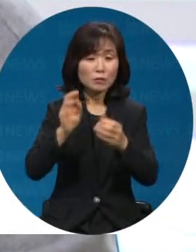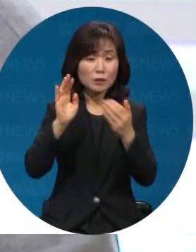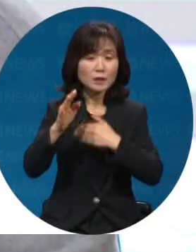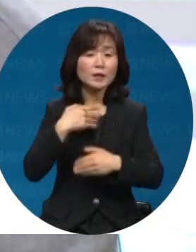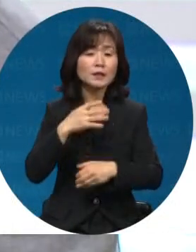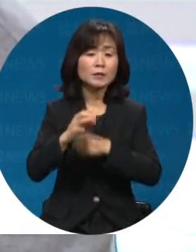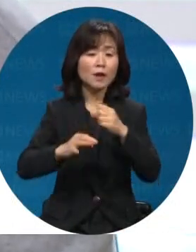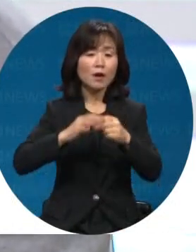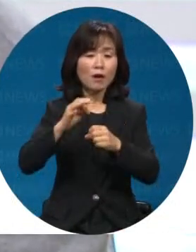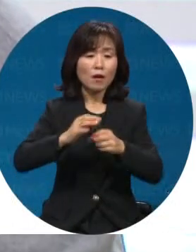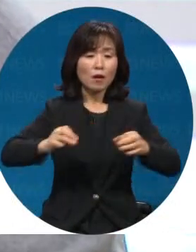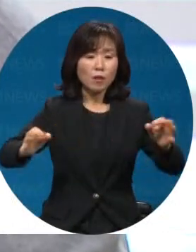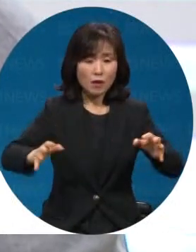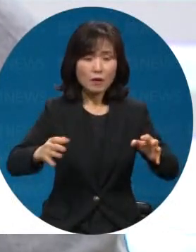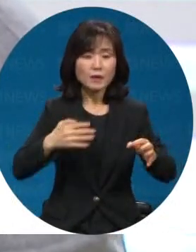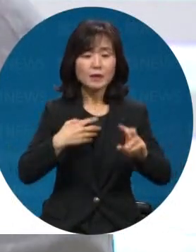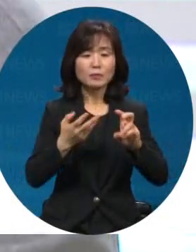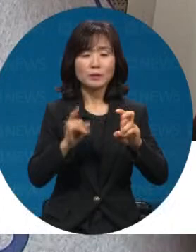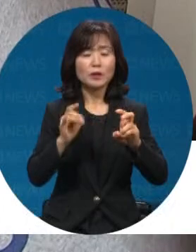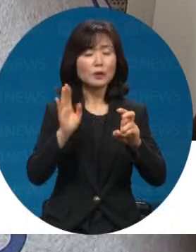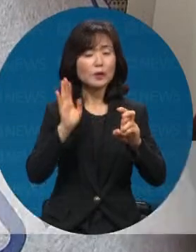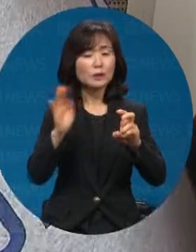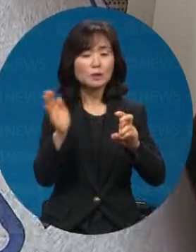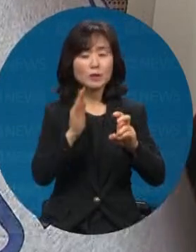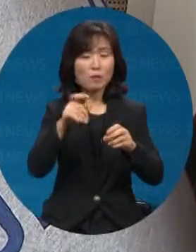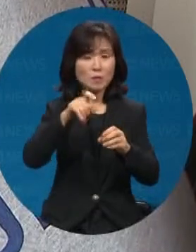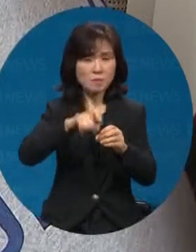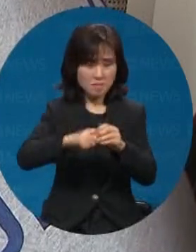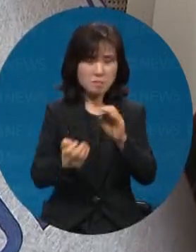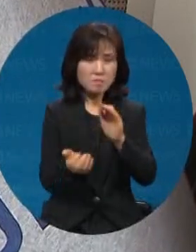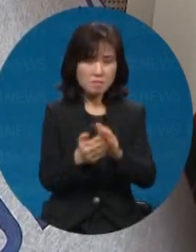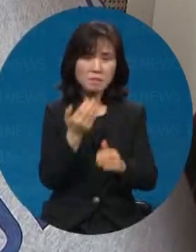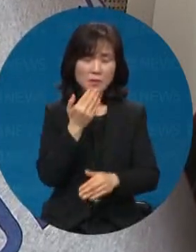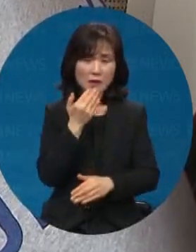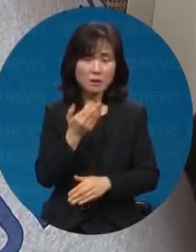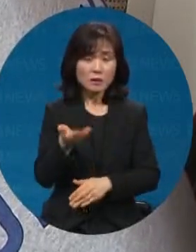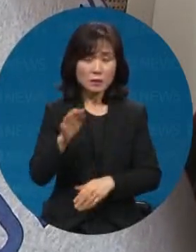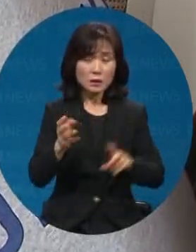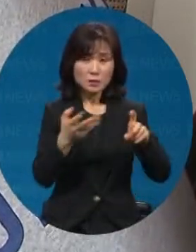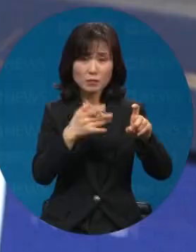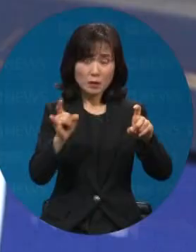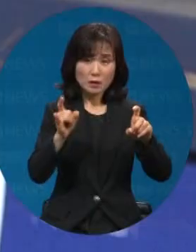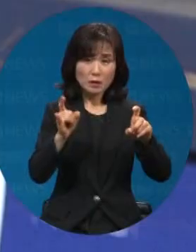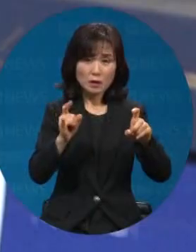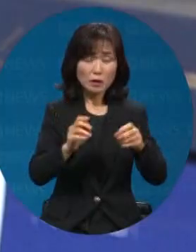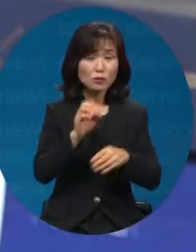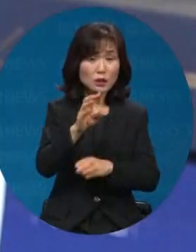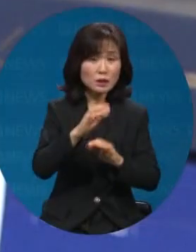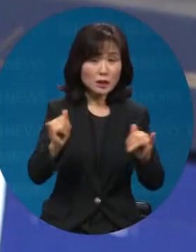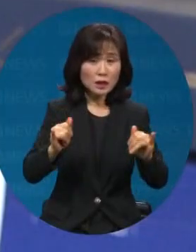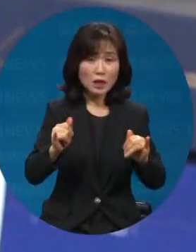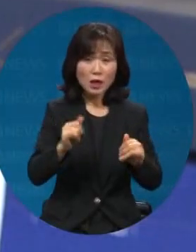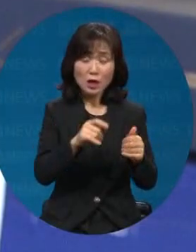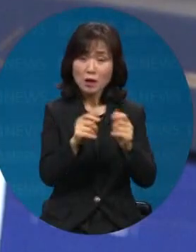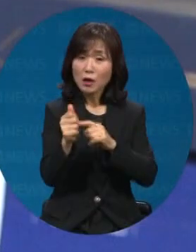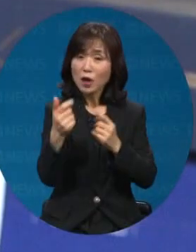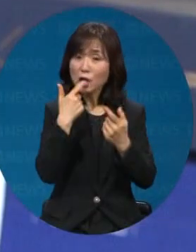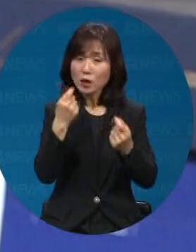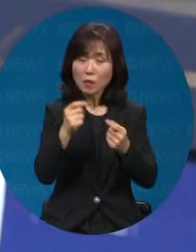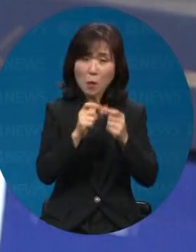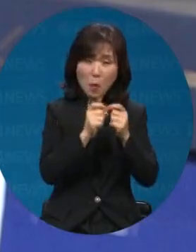있겠구요 내가 원한 놓고 목표금액을 하지만 10대 투자자 모두가 민중 군 처럼 꼼꼼한 투자를 하는 건